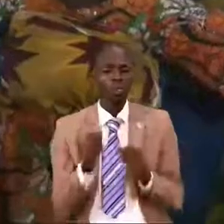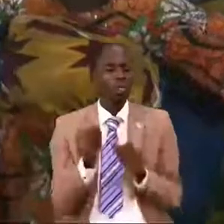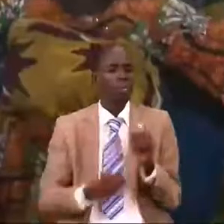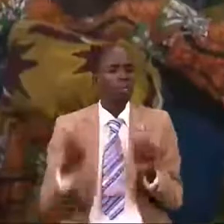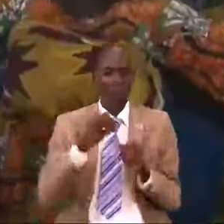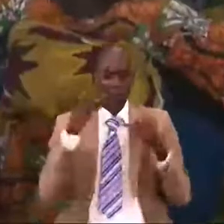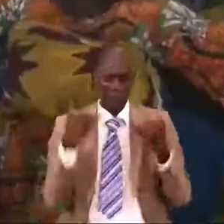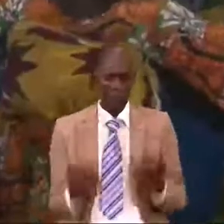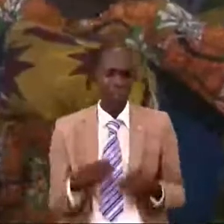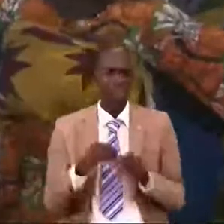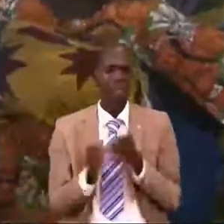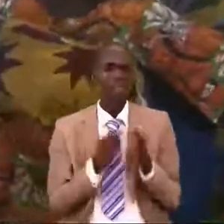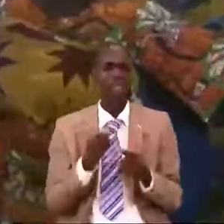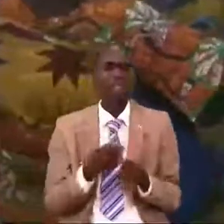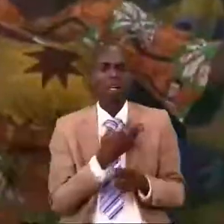Et qu'il y ait